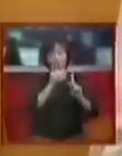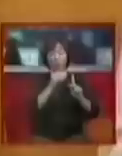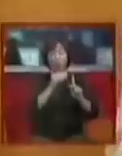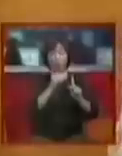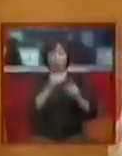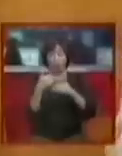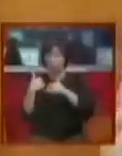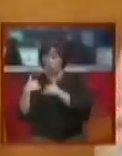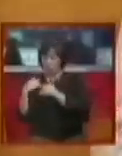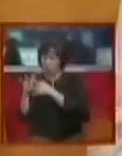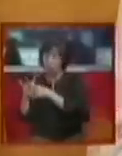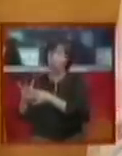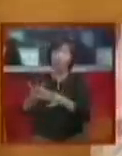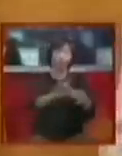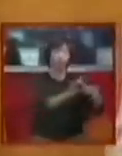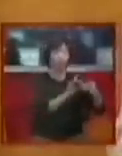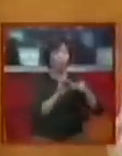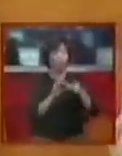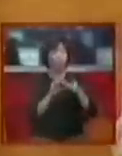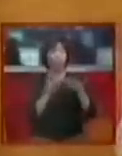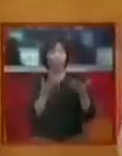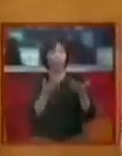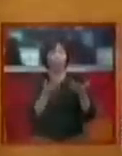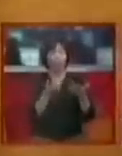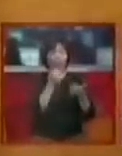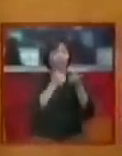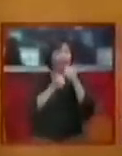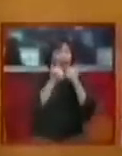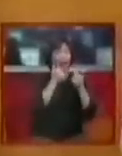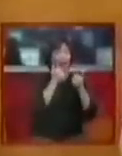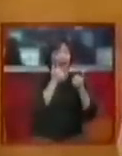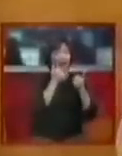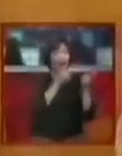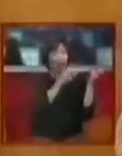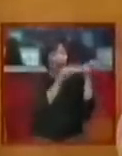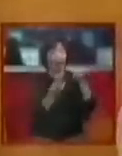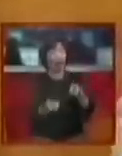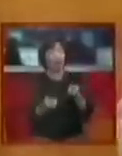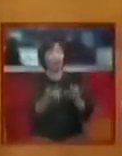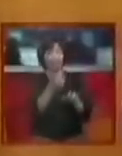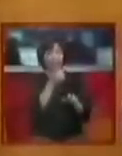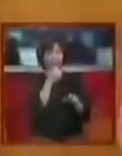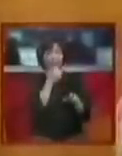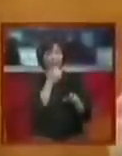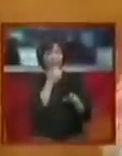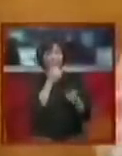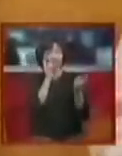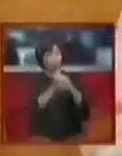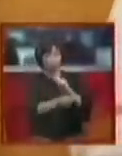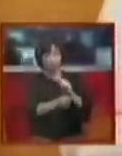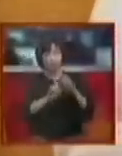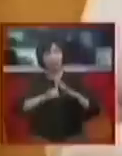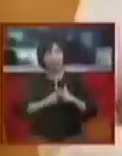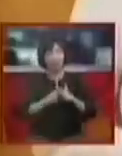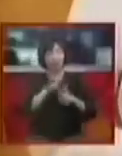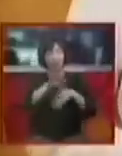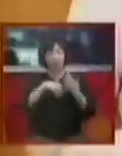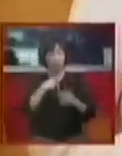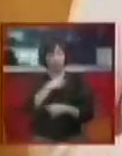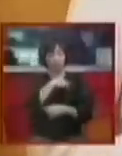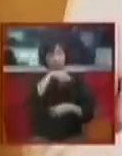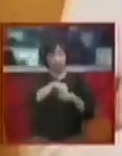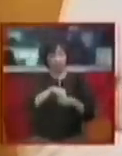nakibalikat sa pagkukumpuni sa mga maling idinulot ng masamang pamamahala. Sa lahat ng membro ng aking